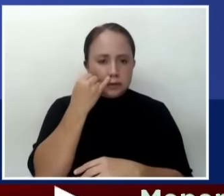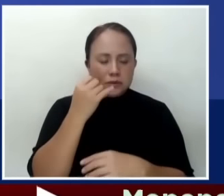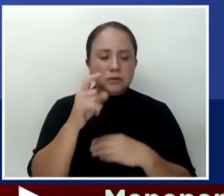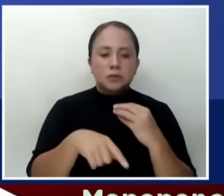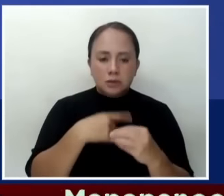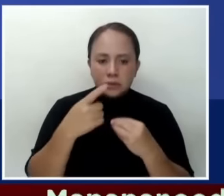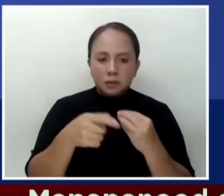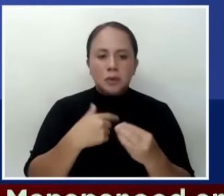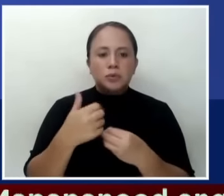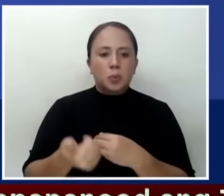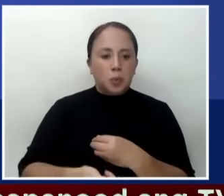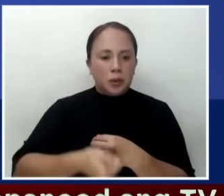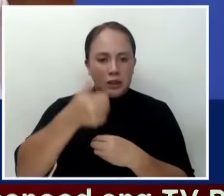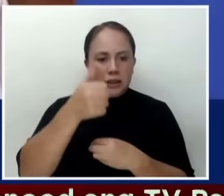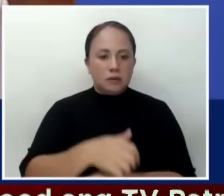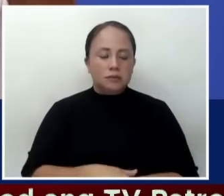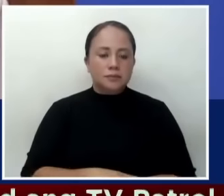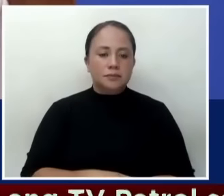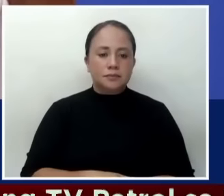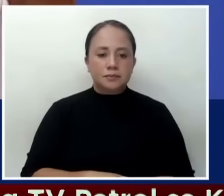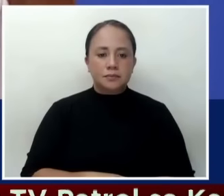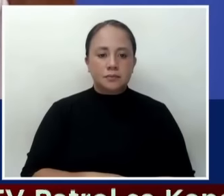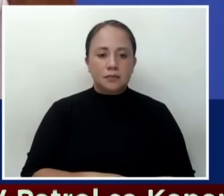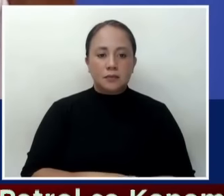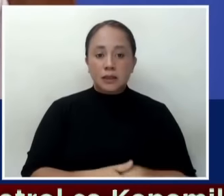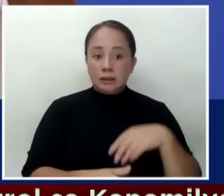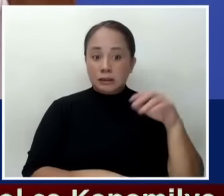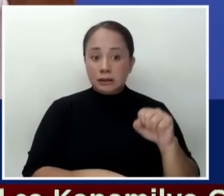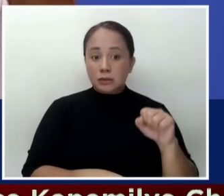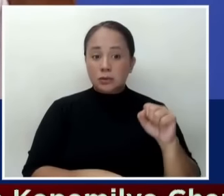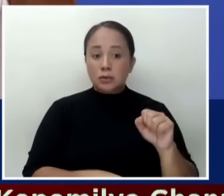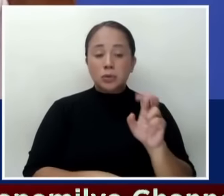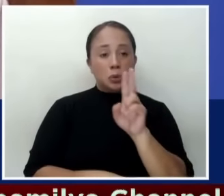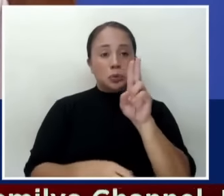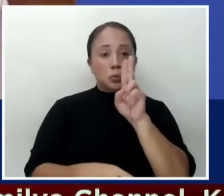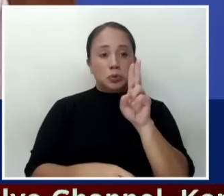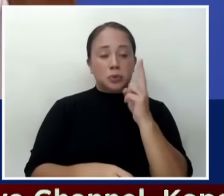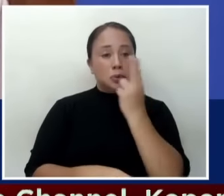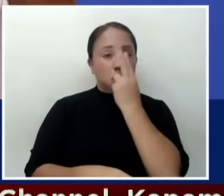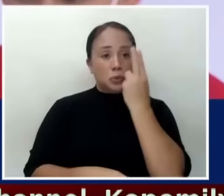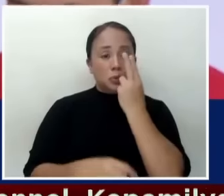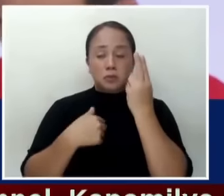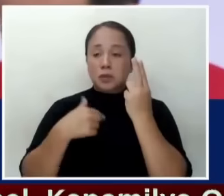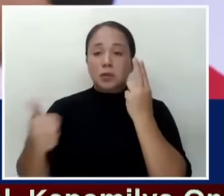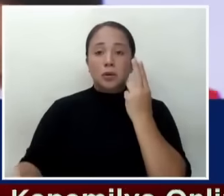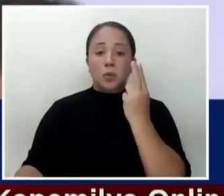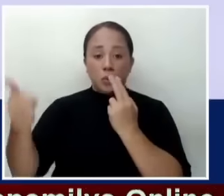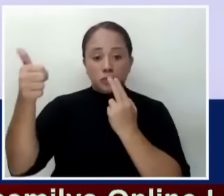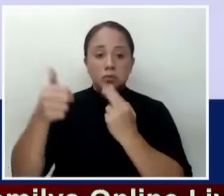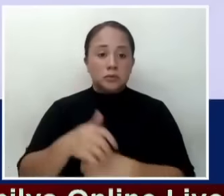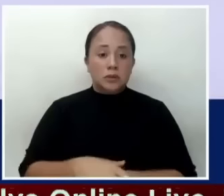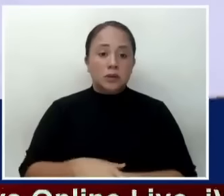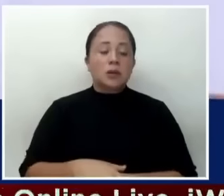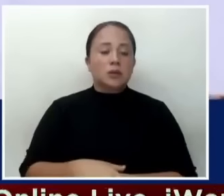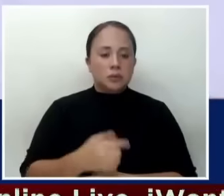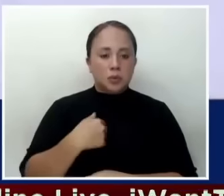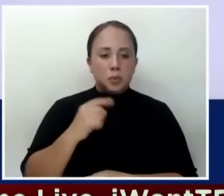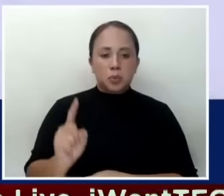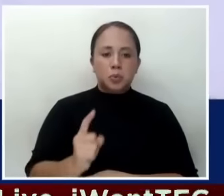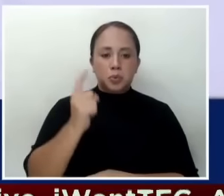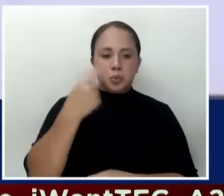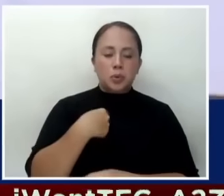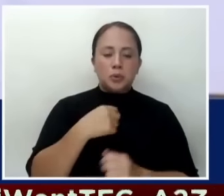winning, sinabi niya sa akin. Of course, ginamit nila ako para manalo sila. Obvious naman yun. Kalaunan, tumakbo bilang running